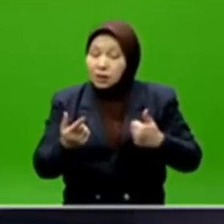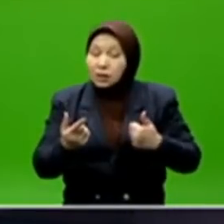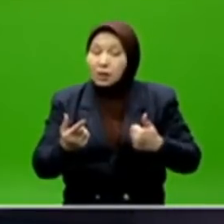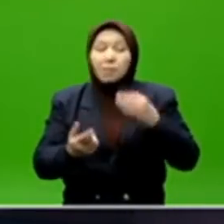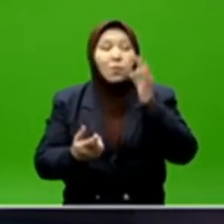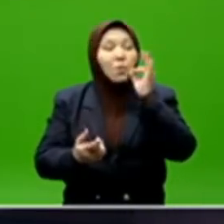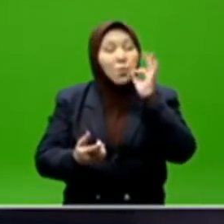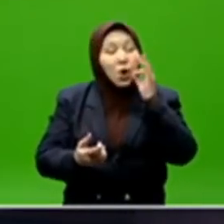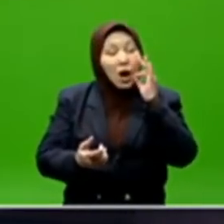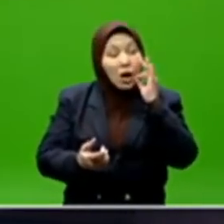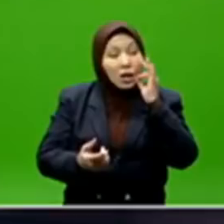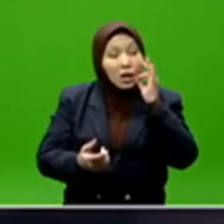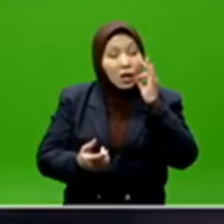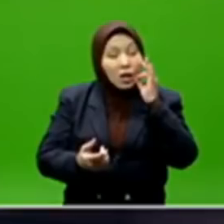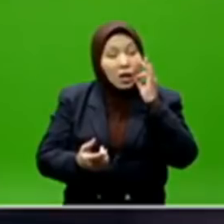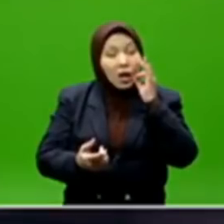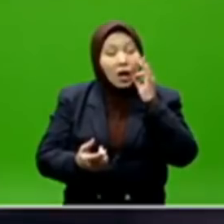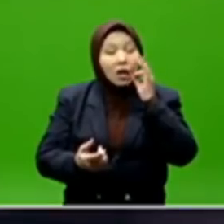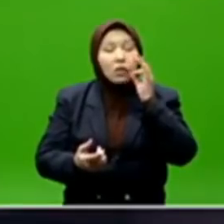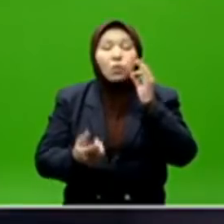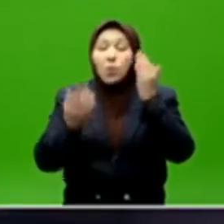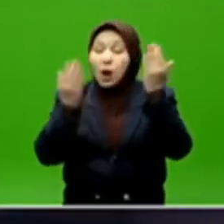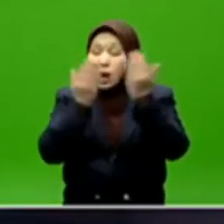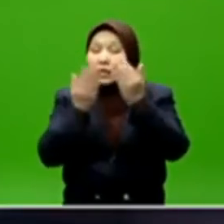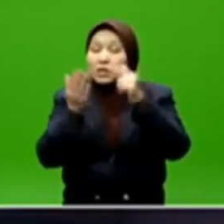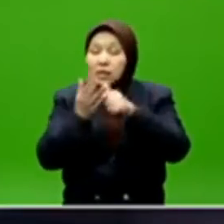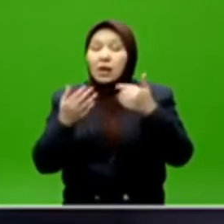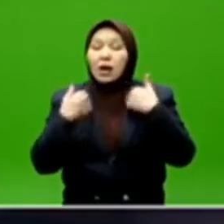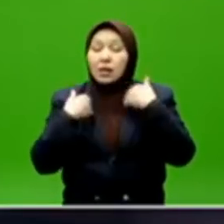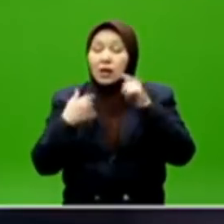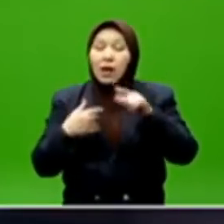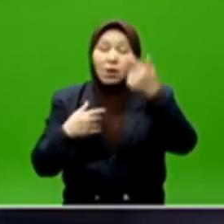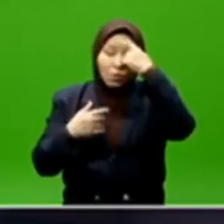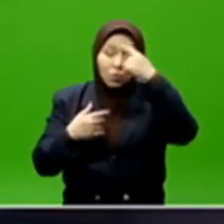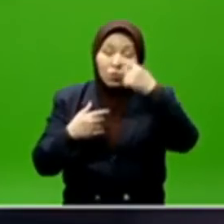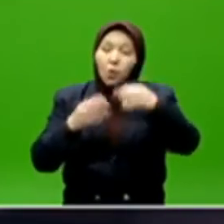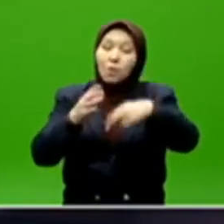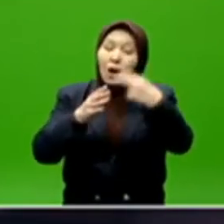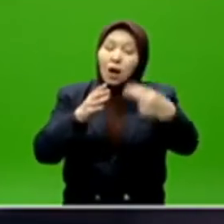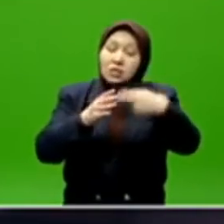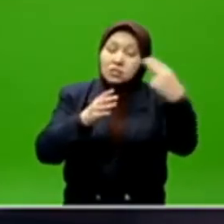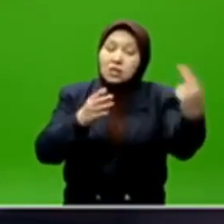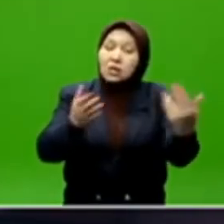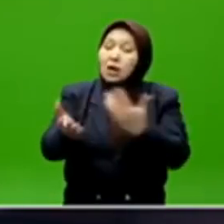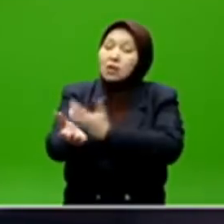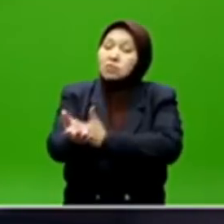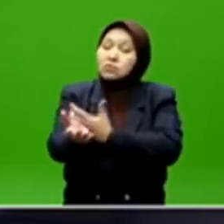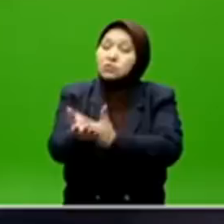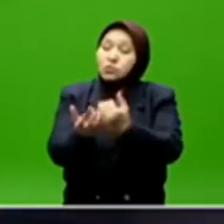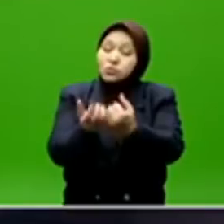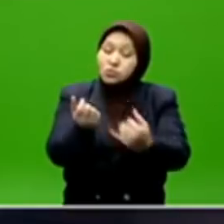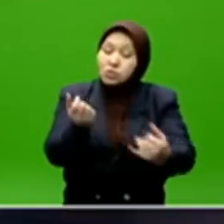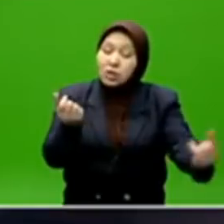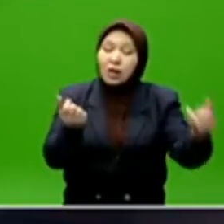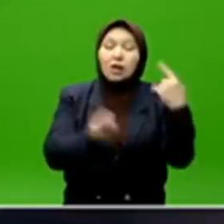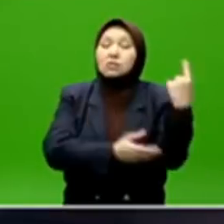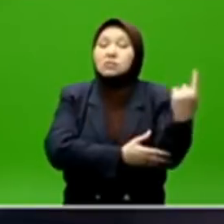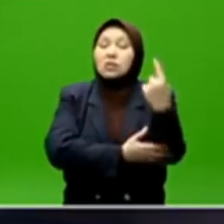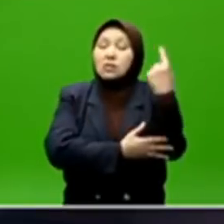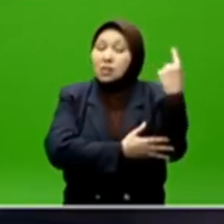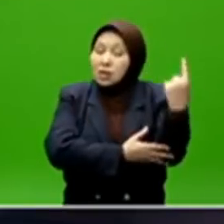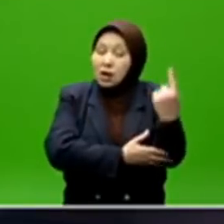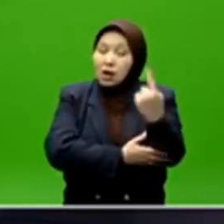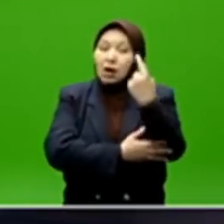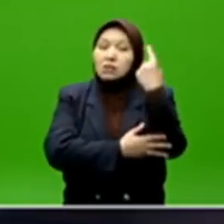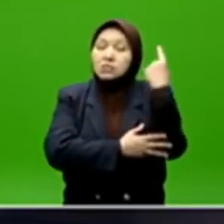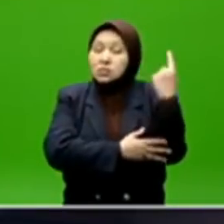buah-buahan, la'allahum yashkurun. Doa ini adalah untuk menghasilkan zuriat dan generasi yang sentiasa yashkurun,